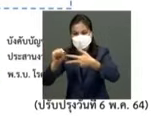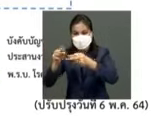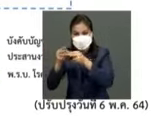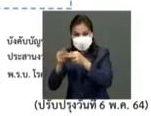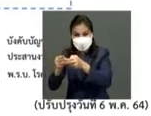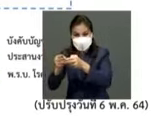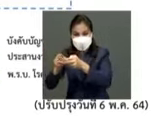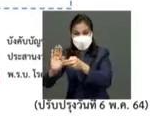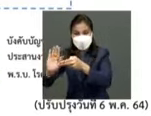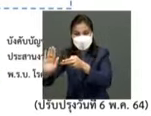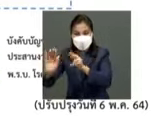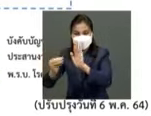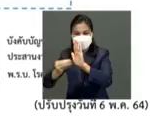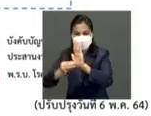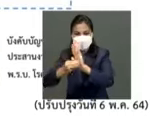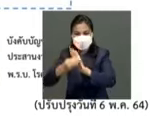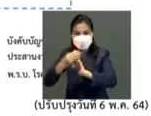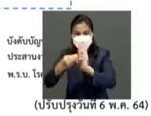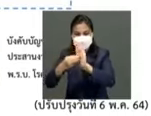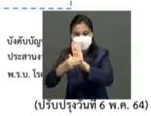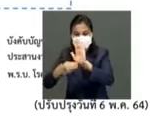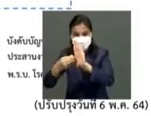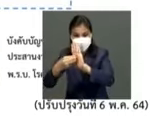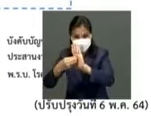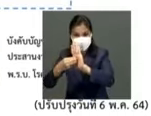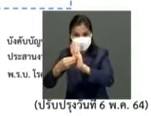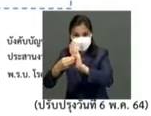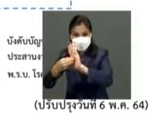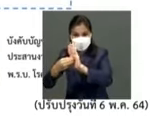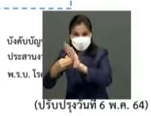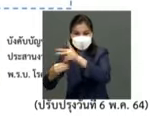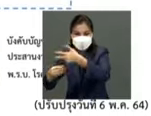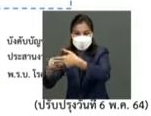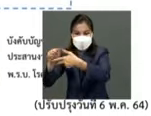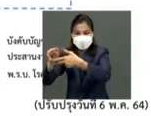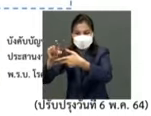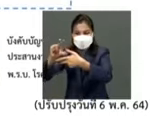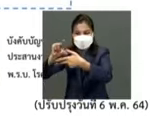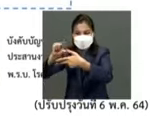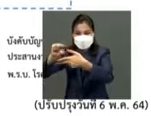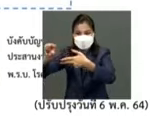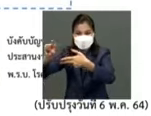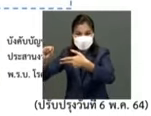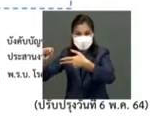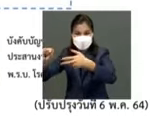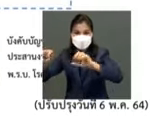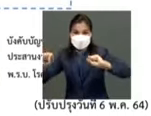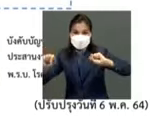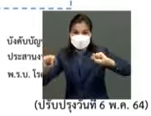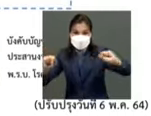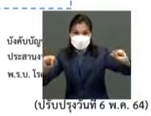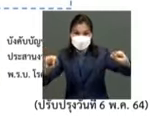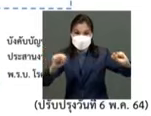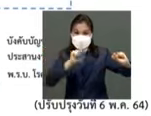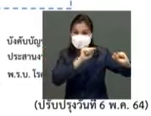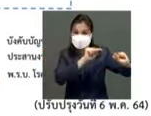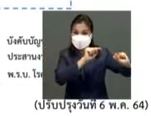ของกทม.และปริมณฑลนะครับ3อันนี้นะครับแล้วก็ทางซ้ายมือจะมีคณะกรรมการโร